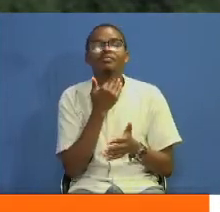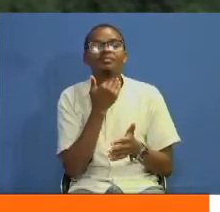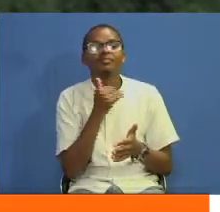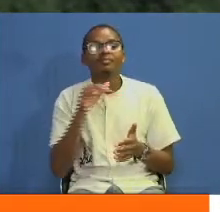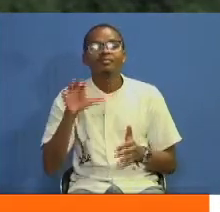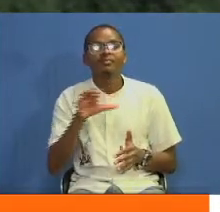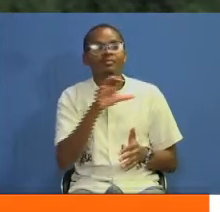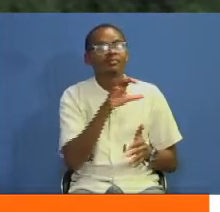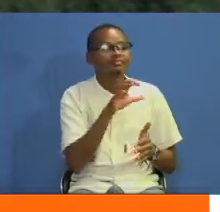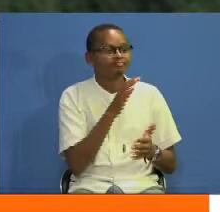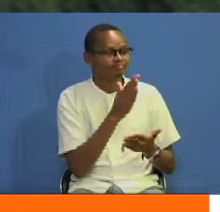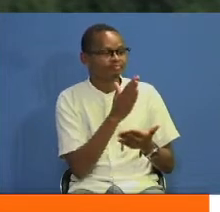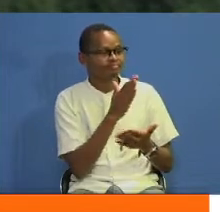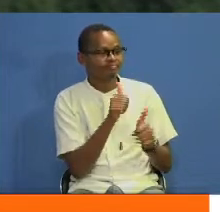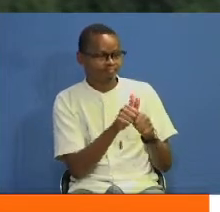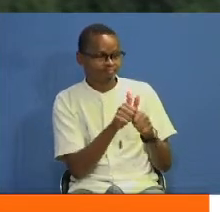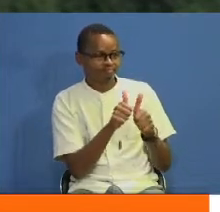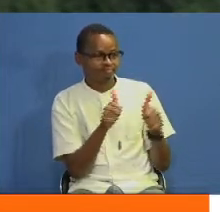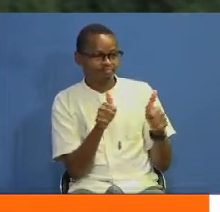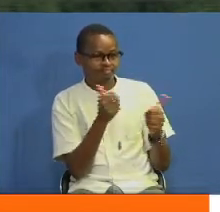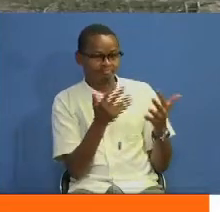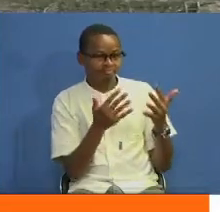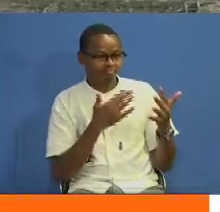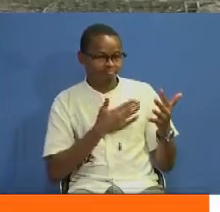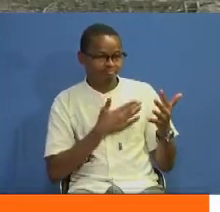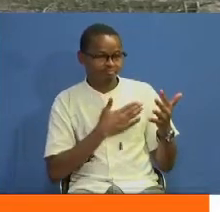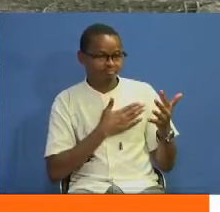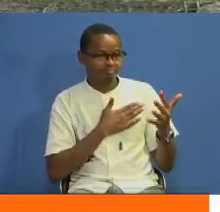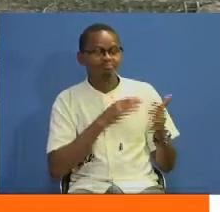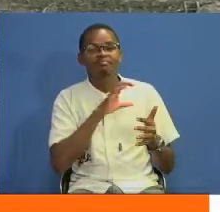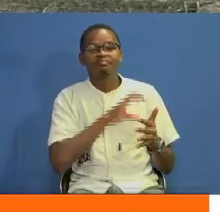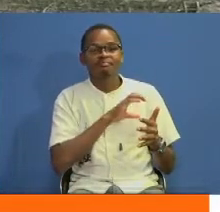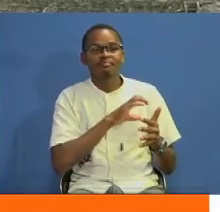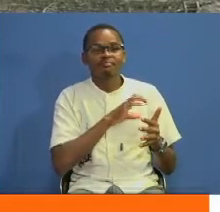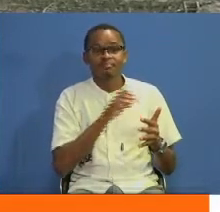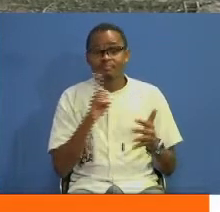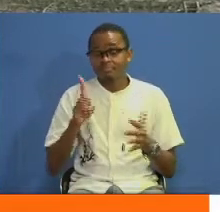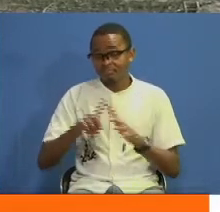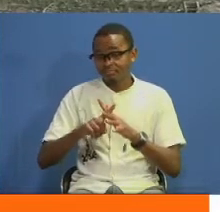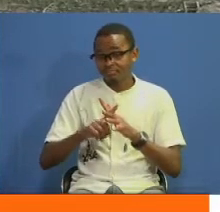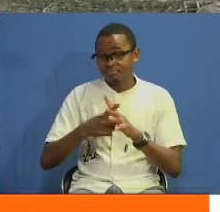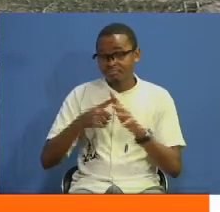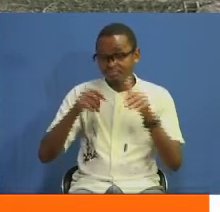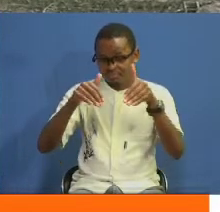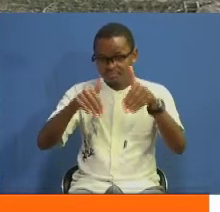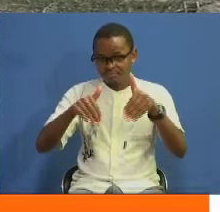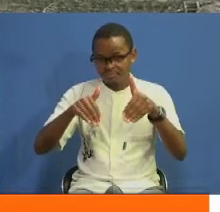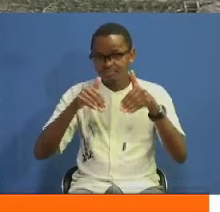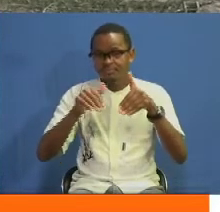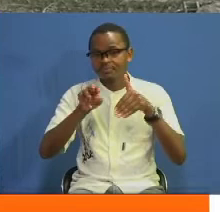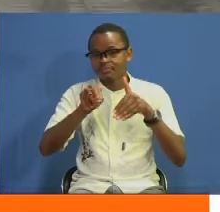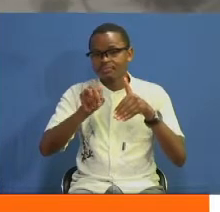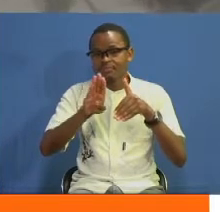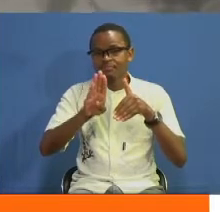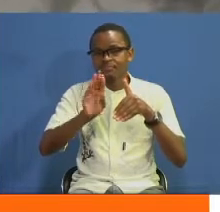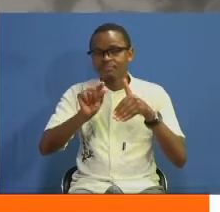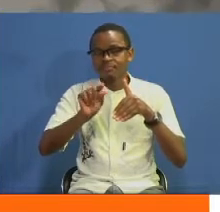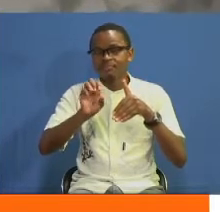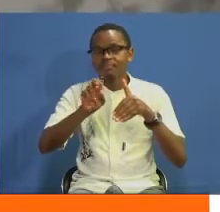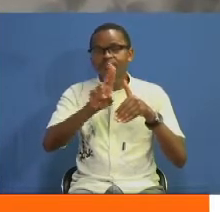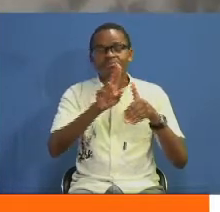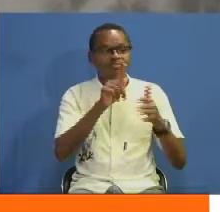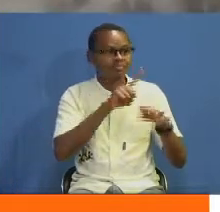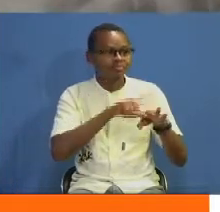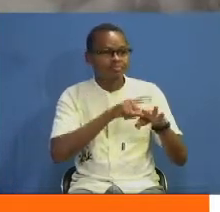soko thabiti kidogo kulingana na mahitaji. Majaribio ya kukuza bangi yalianza katika shamba hili dogo na yameenea katika maeneo kadhaa